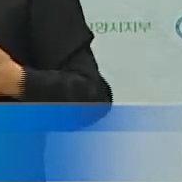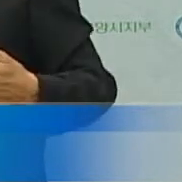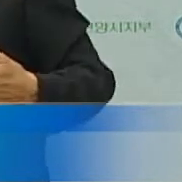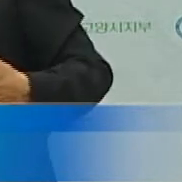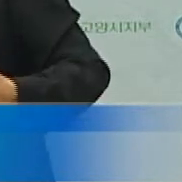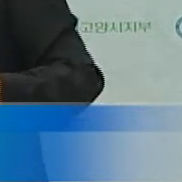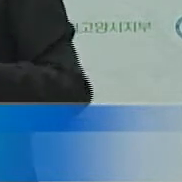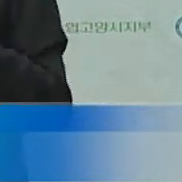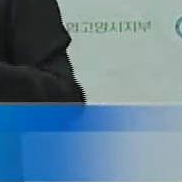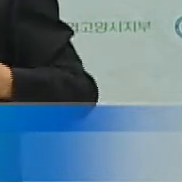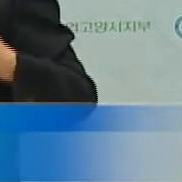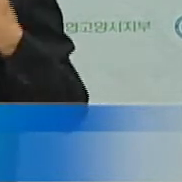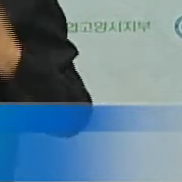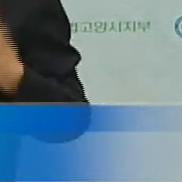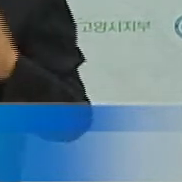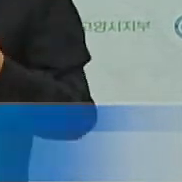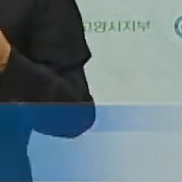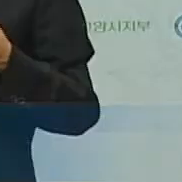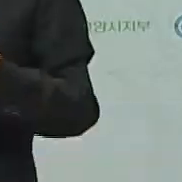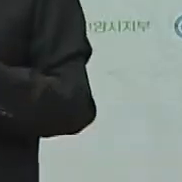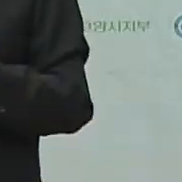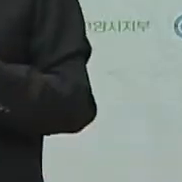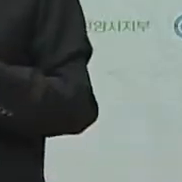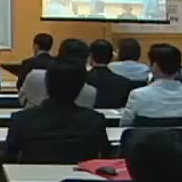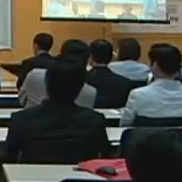귀한 대회가 될 것이라고 생각합니다.